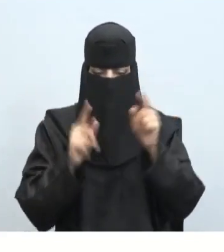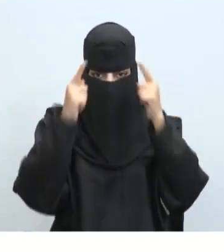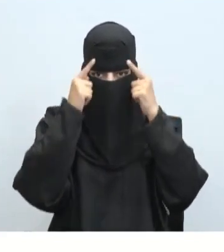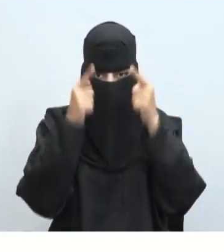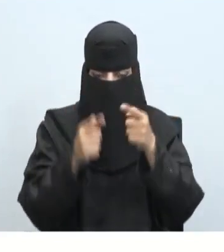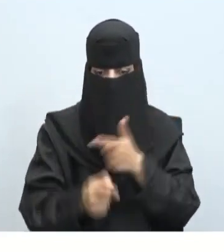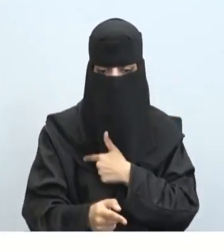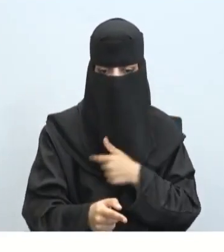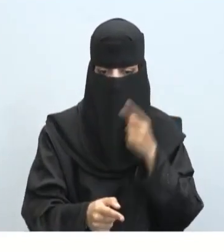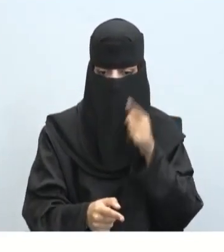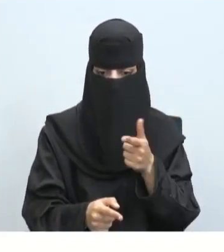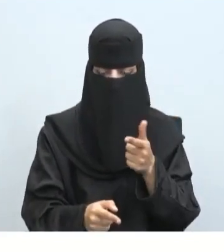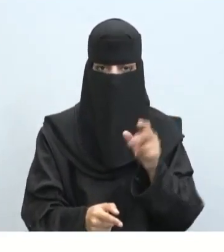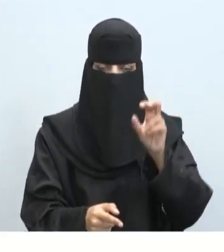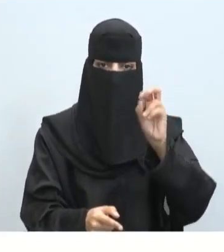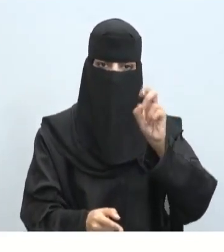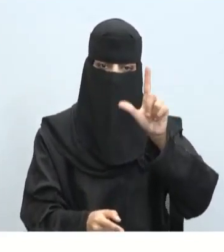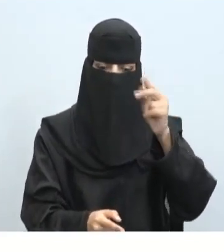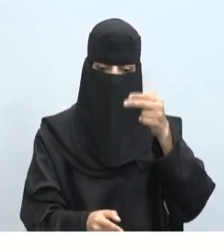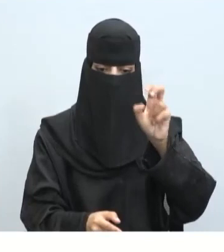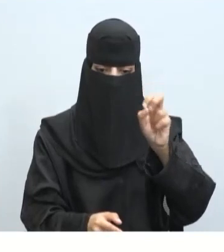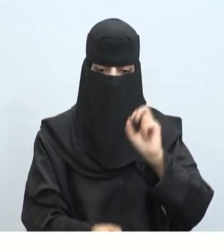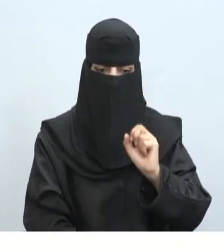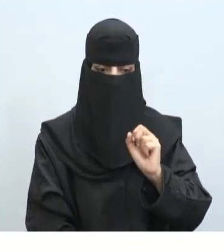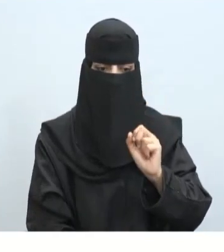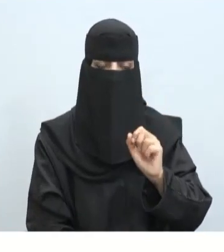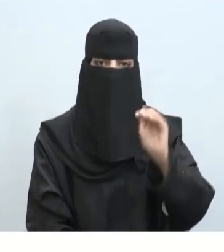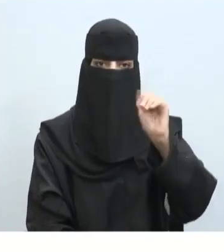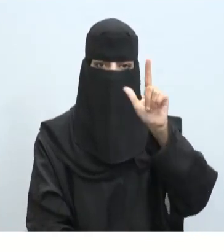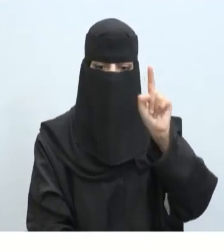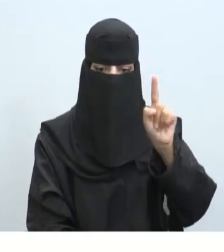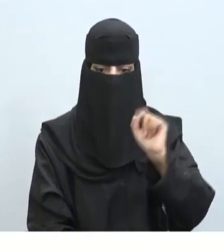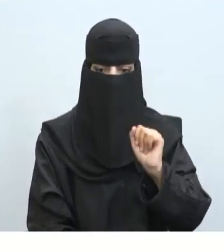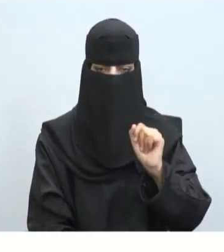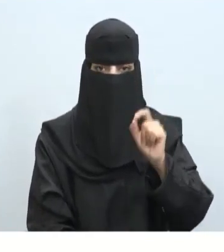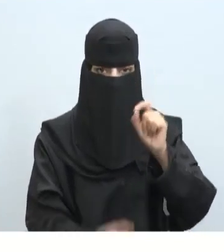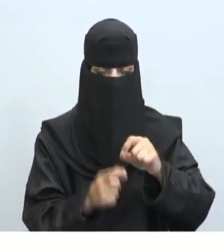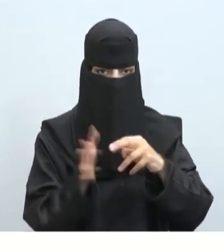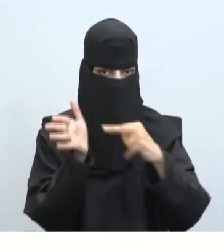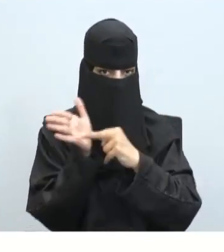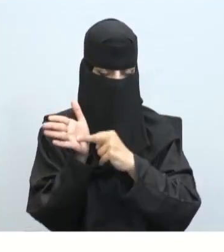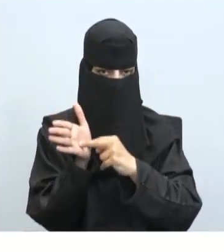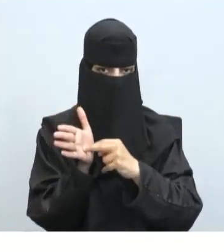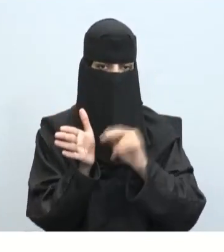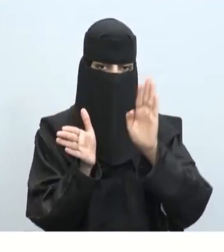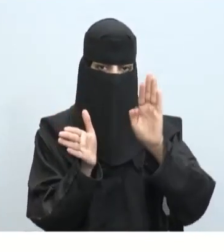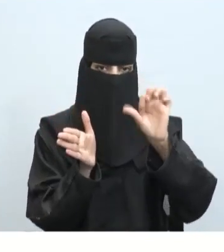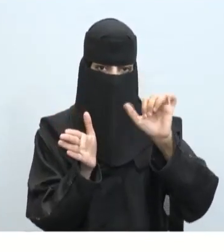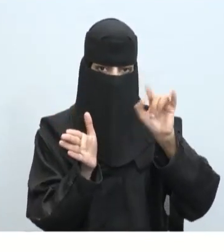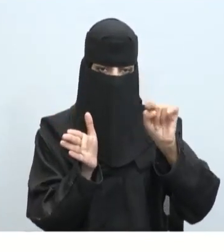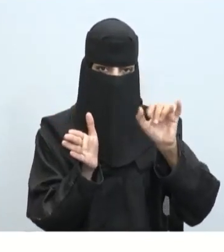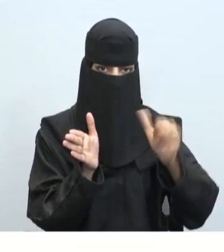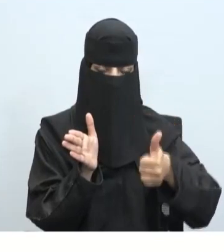الحصون والقلاع قلعه حلب سوريا وقلعه